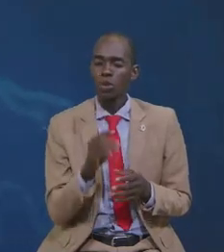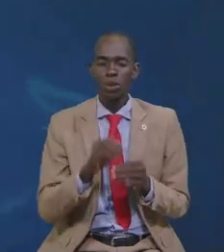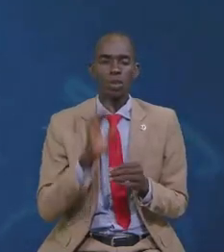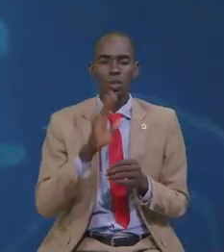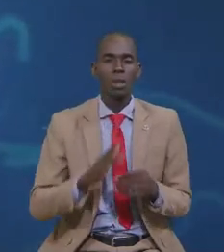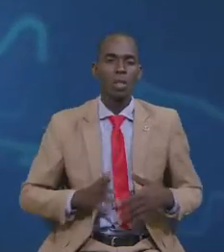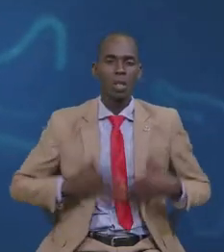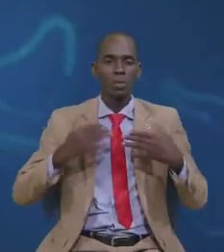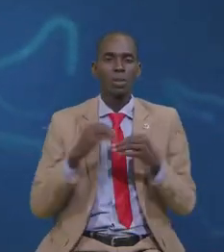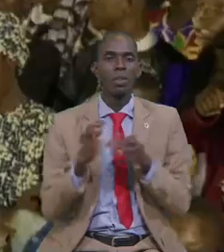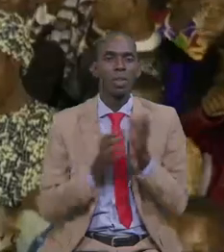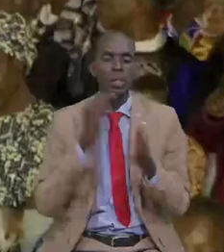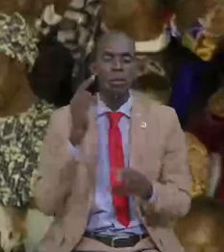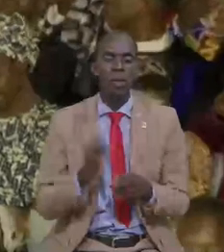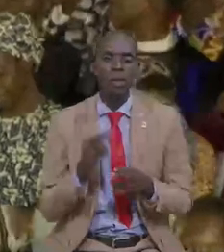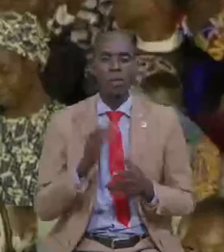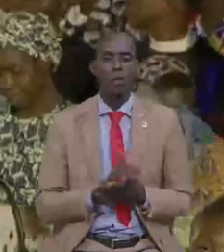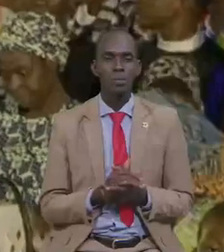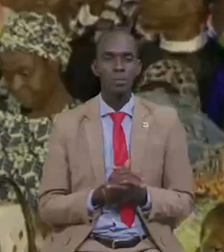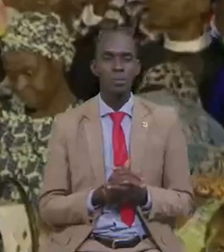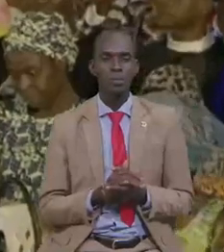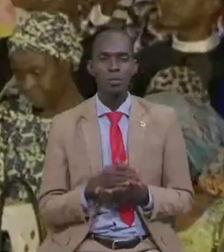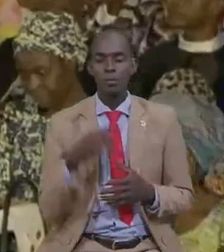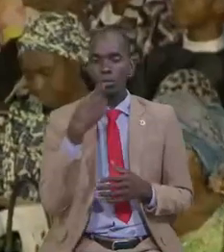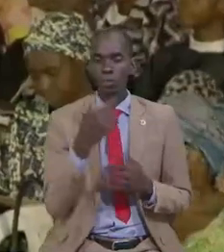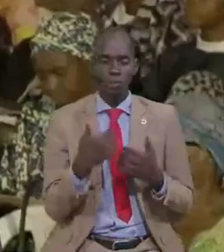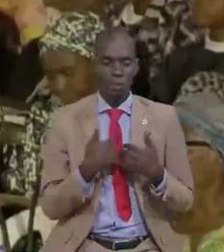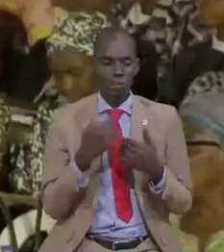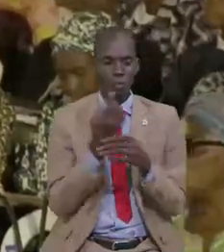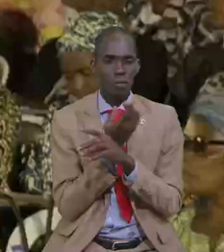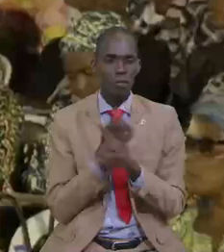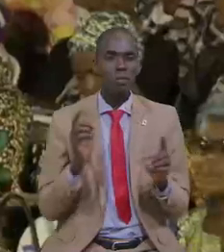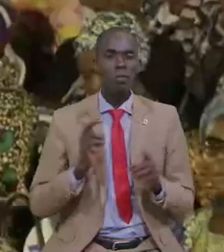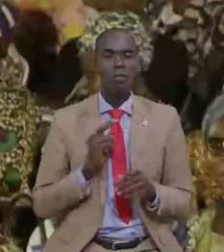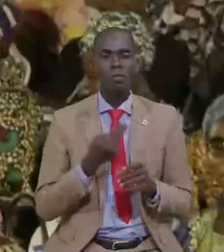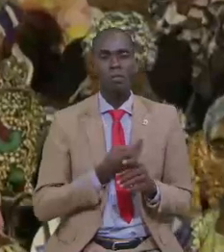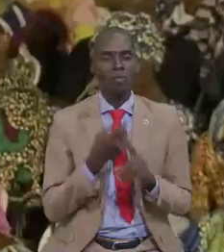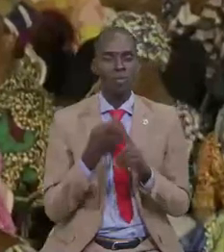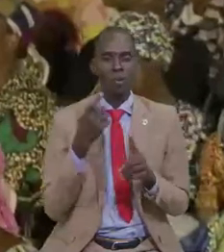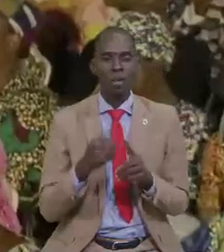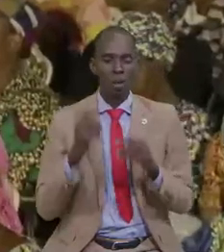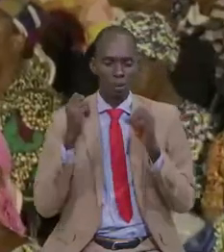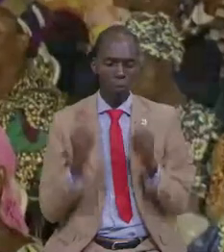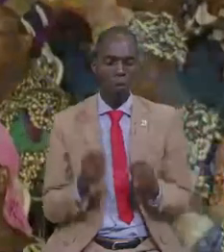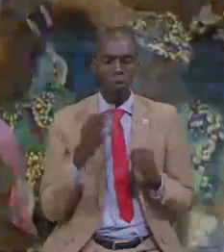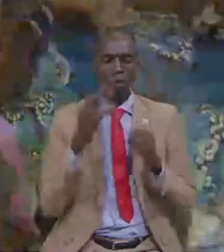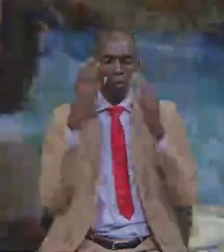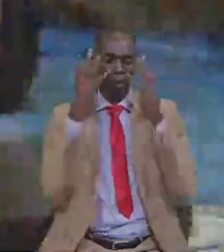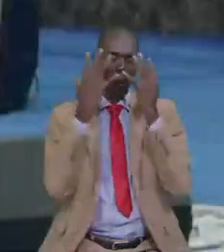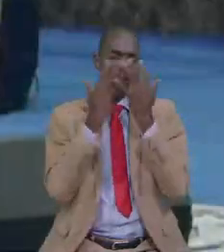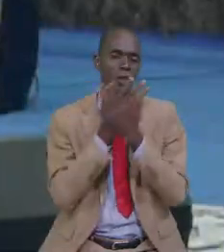réel dans votre vie au nom de Jésus-Christ. qui nous a délivrés de